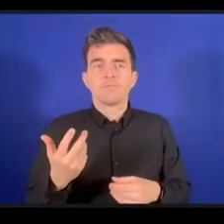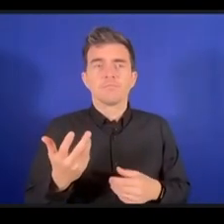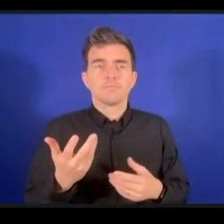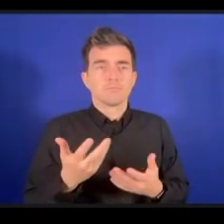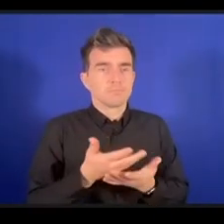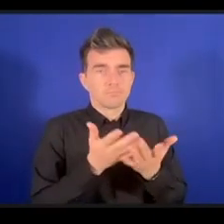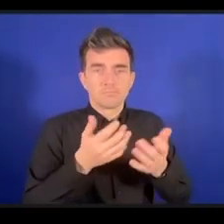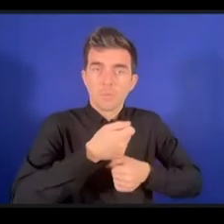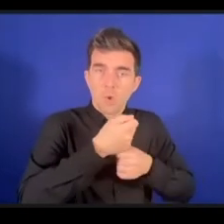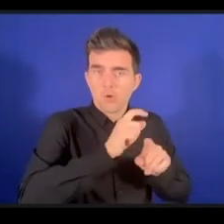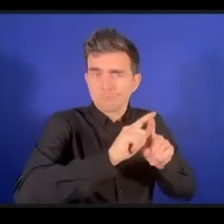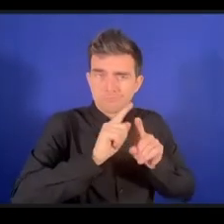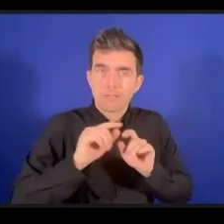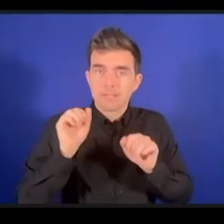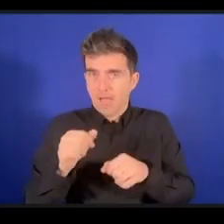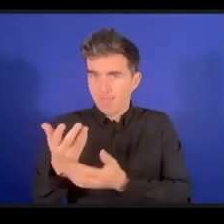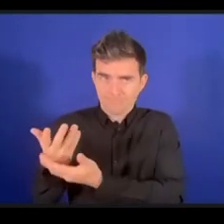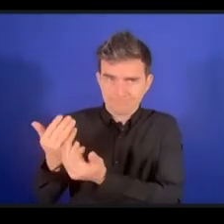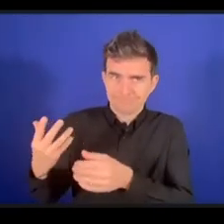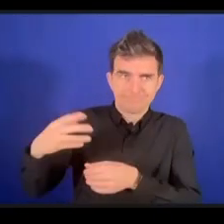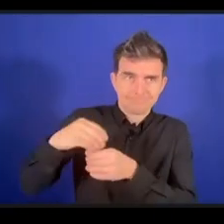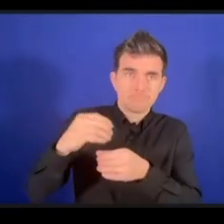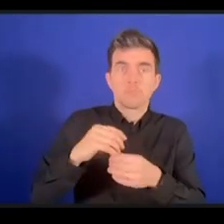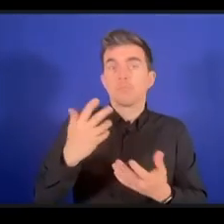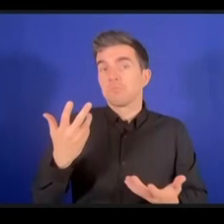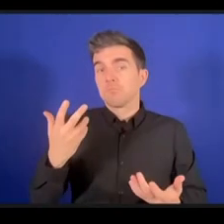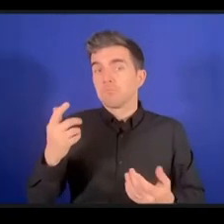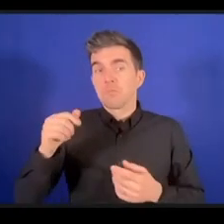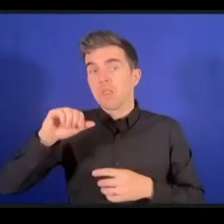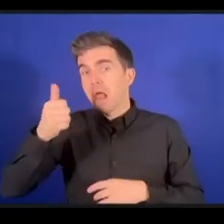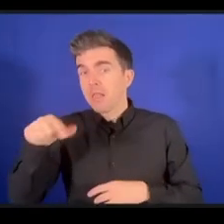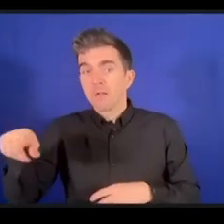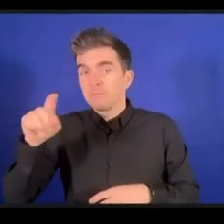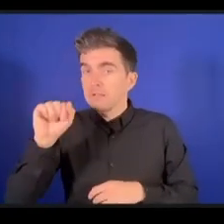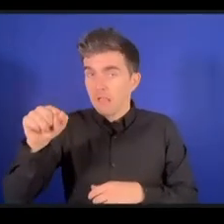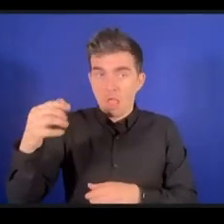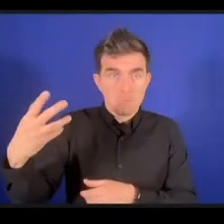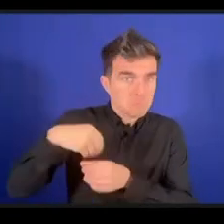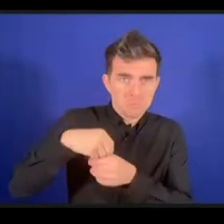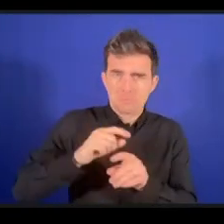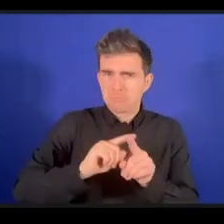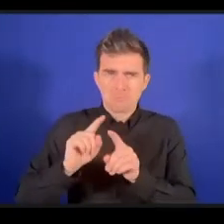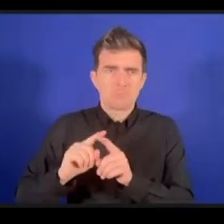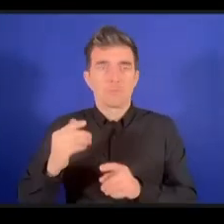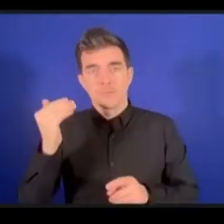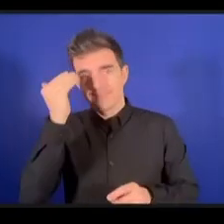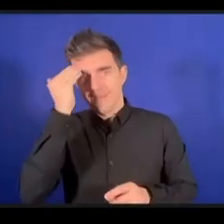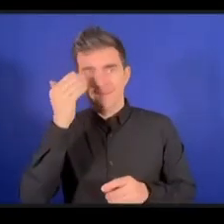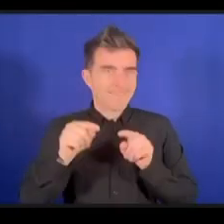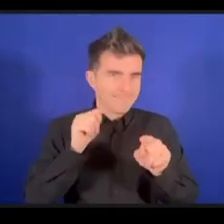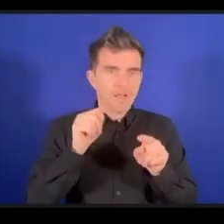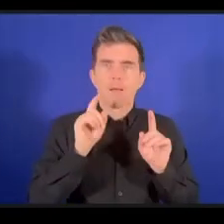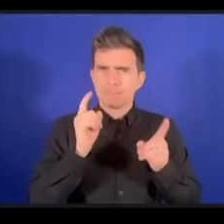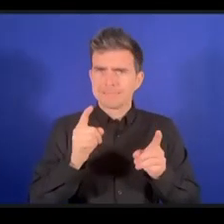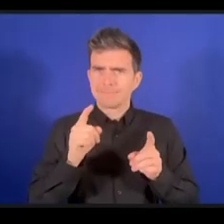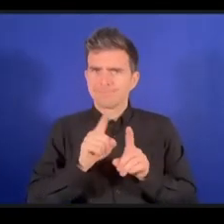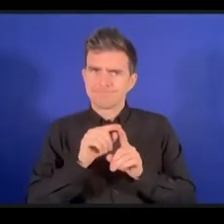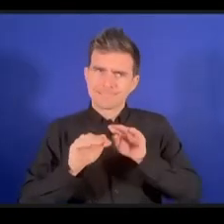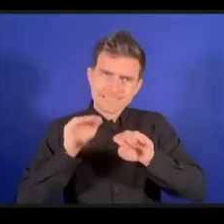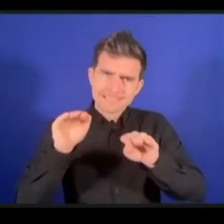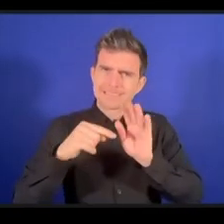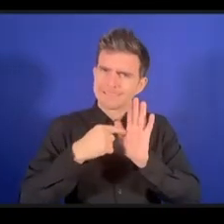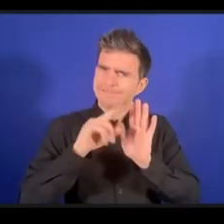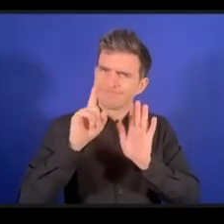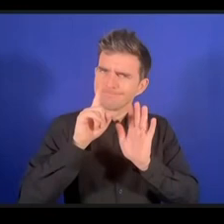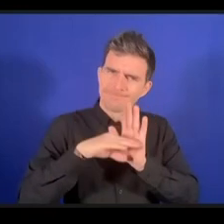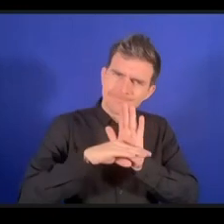大三学生、大四学生、大四学生还是专家，他们就能够知道你们这个人群有什么样的需求。另外一点